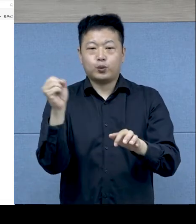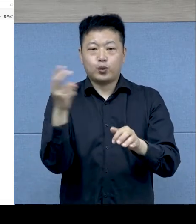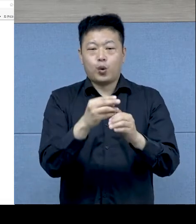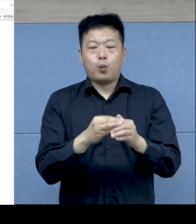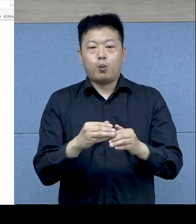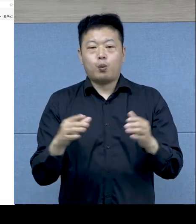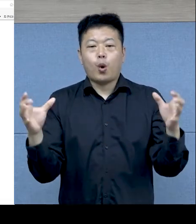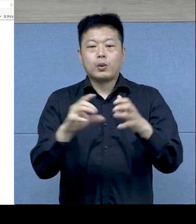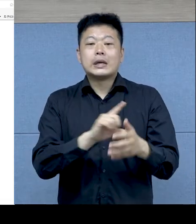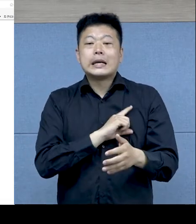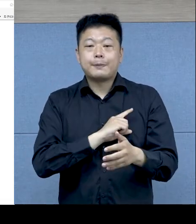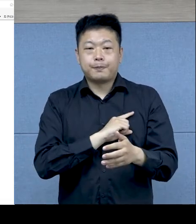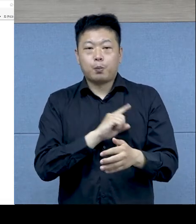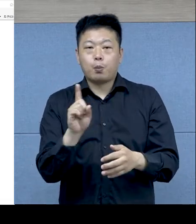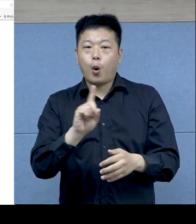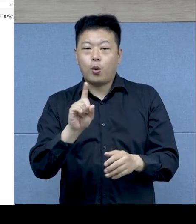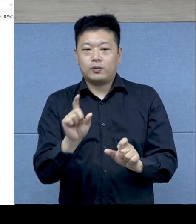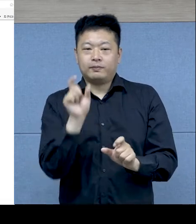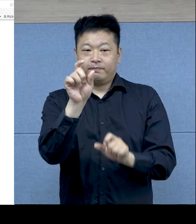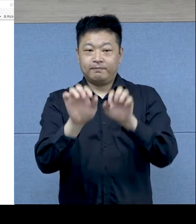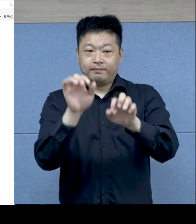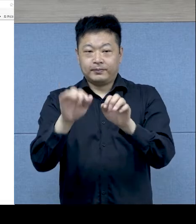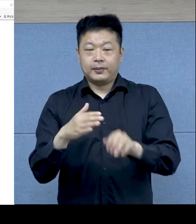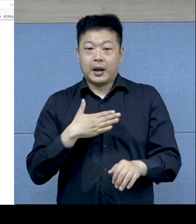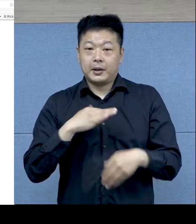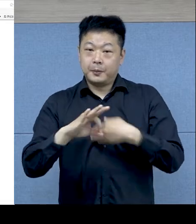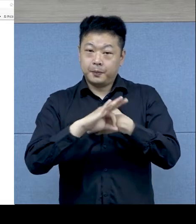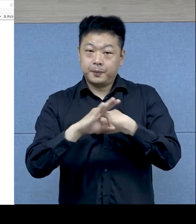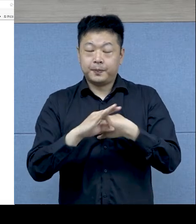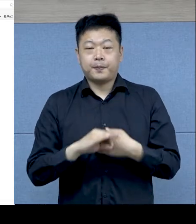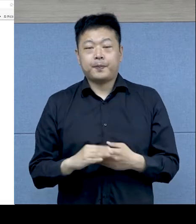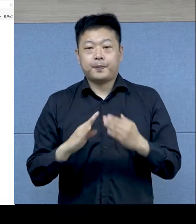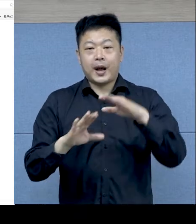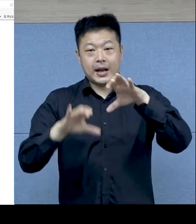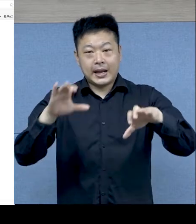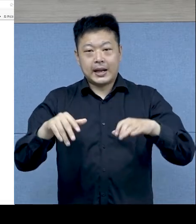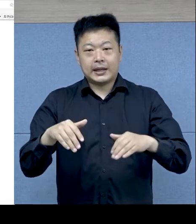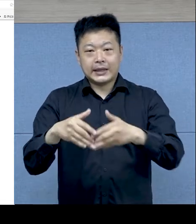단체명은 우리 모임명을 적어주시면 됩니다. 저희는